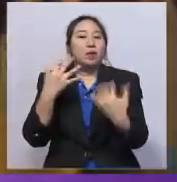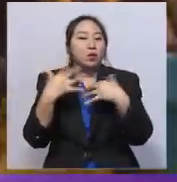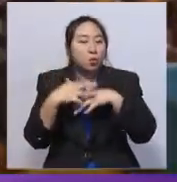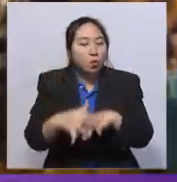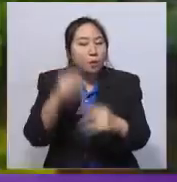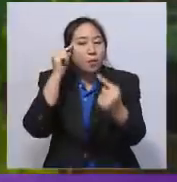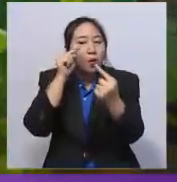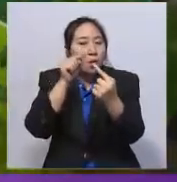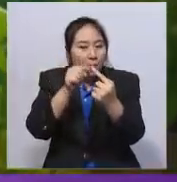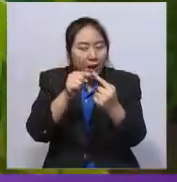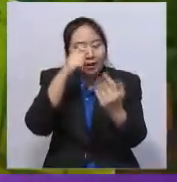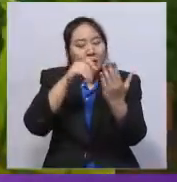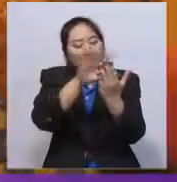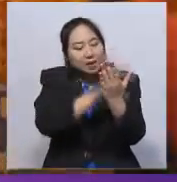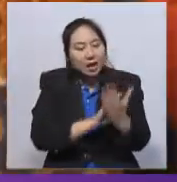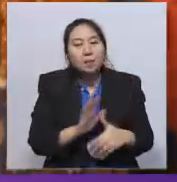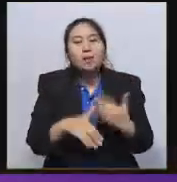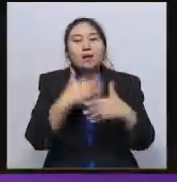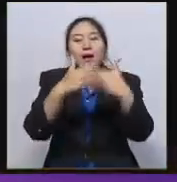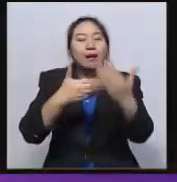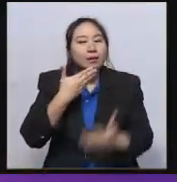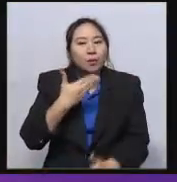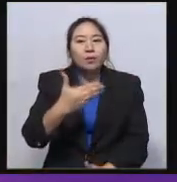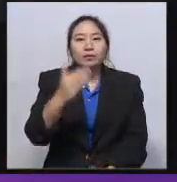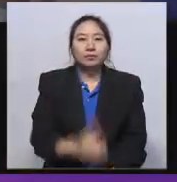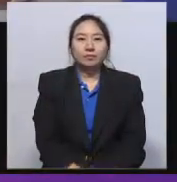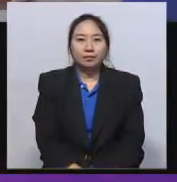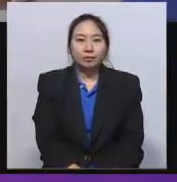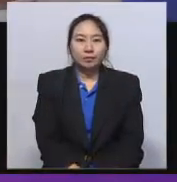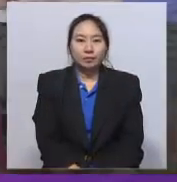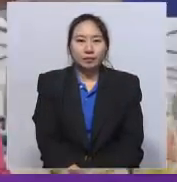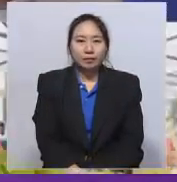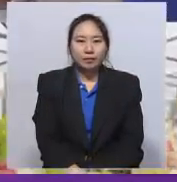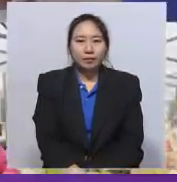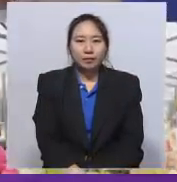ในการพัฒนาประเทศไทยสู่ความยั่งยืน